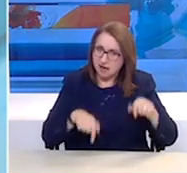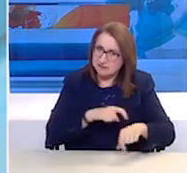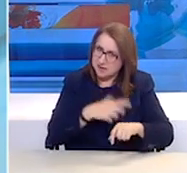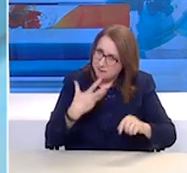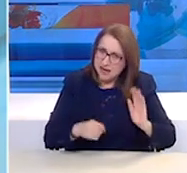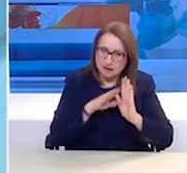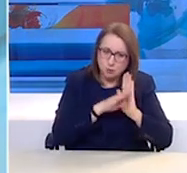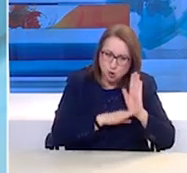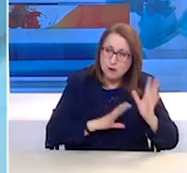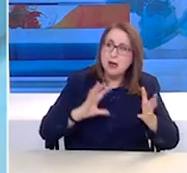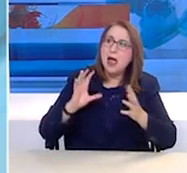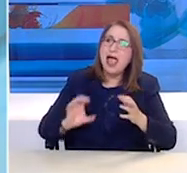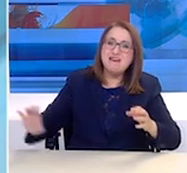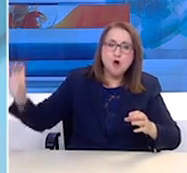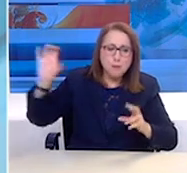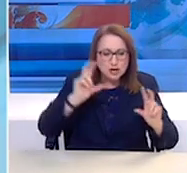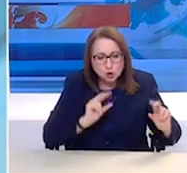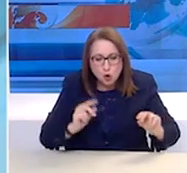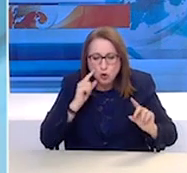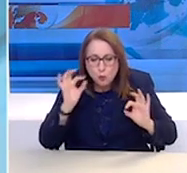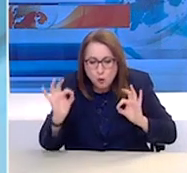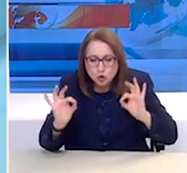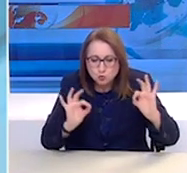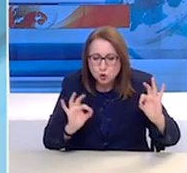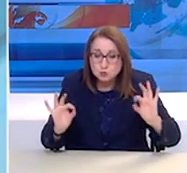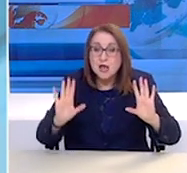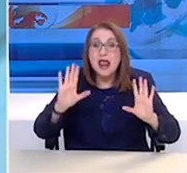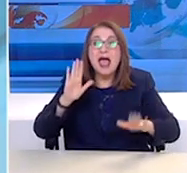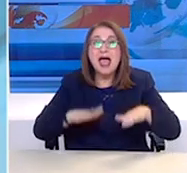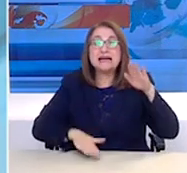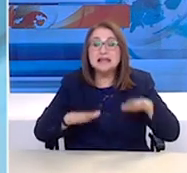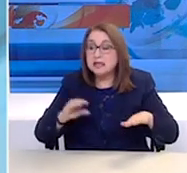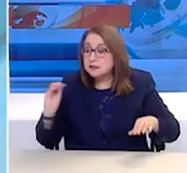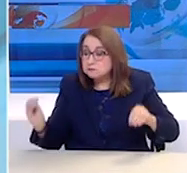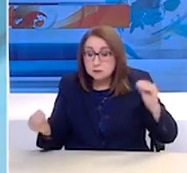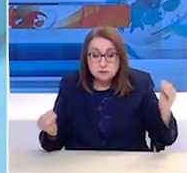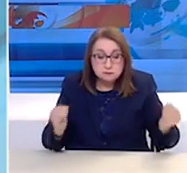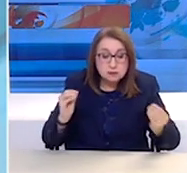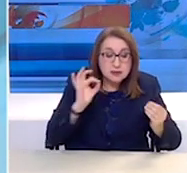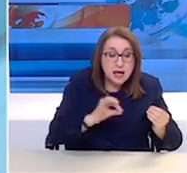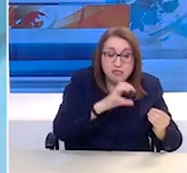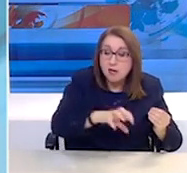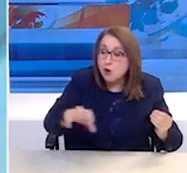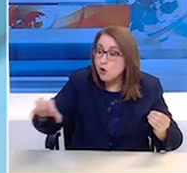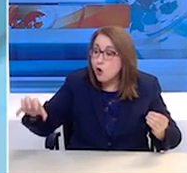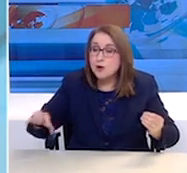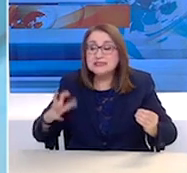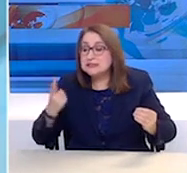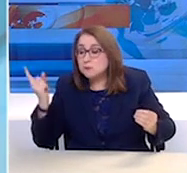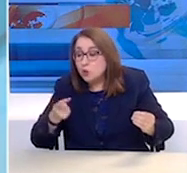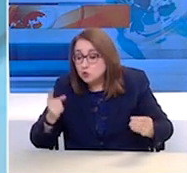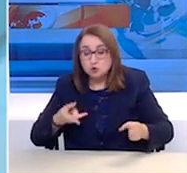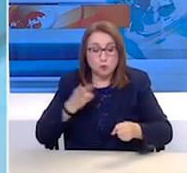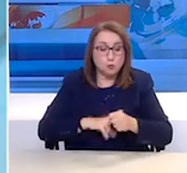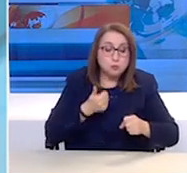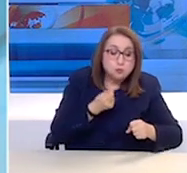τα επιδημιολογικά δεδομένα και τα περαιτέρω στοιχεία που θα εμφανίζονται καθημερινά. Το ζητούμενο είναι η κατάλληλη χρονική